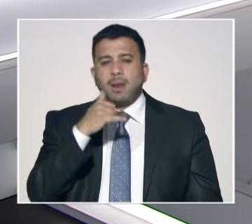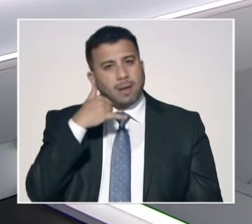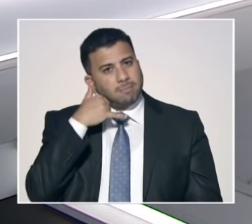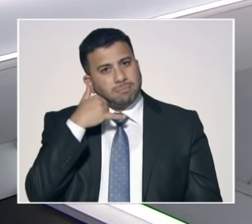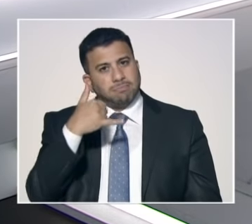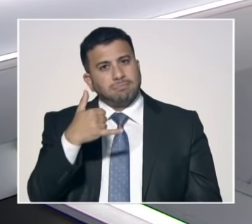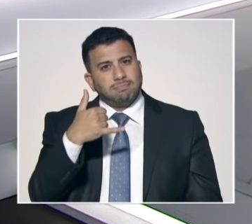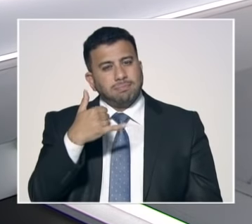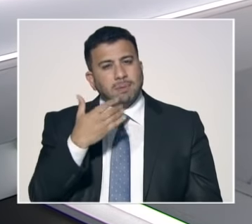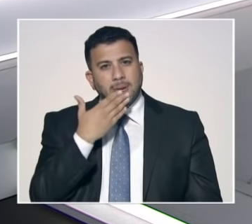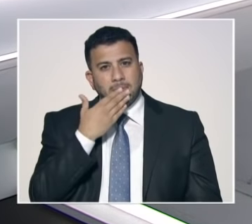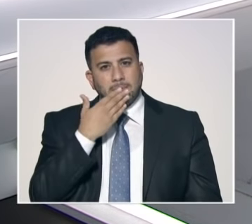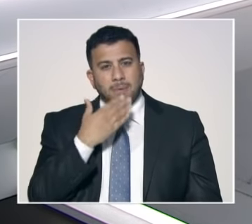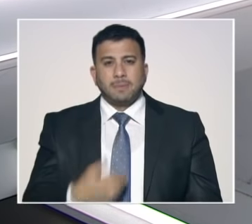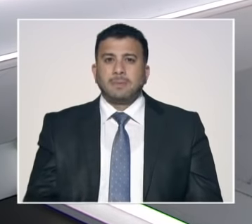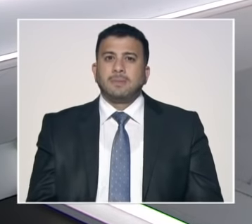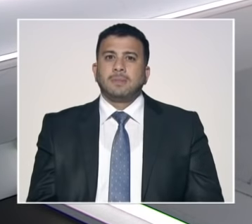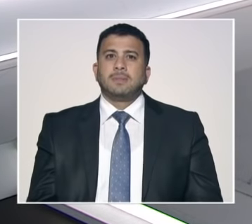تفضل أم خالد.